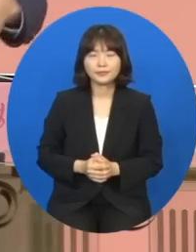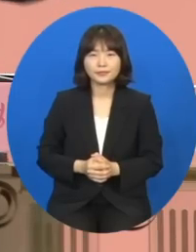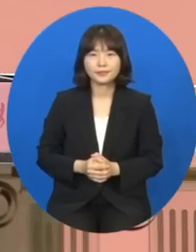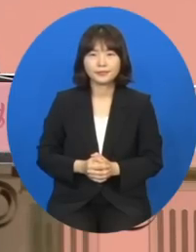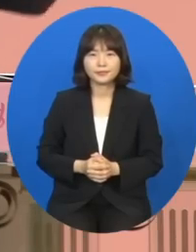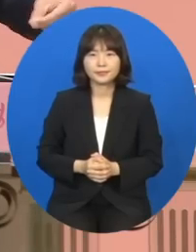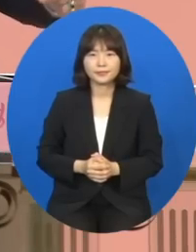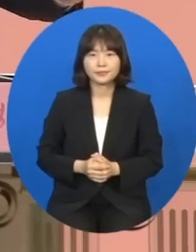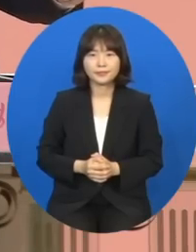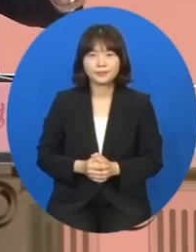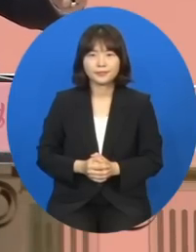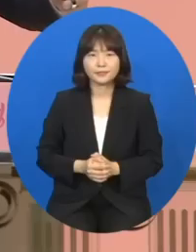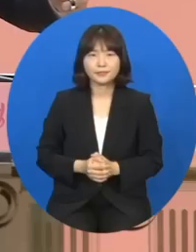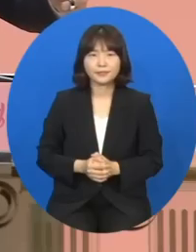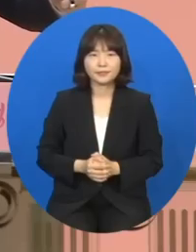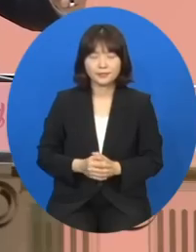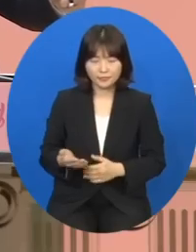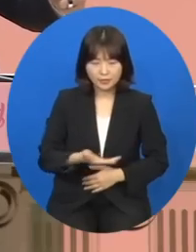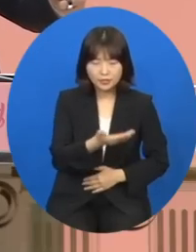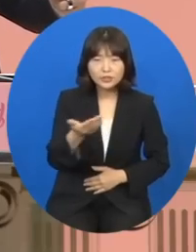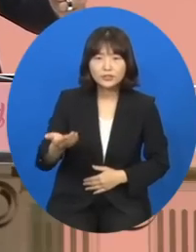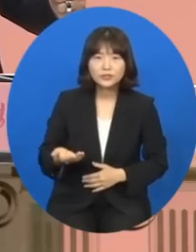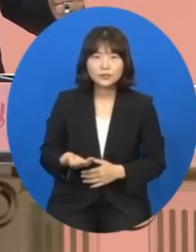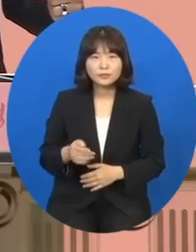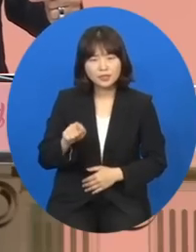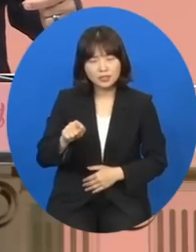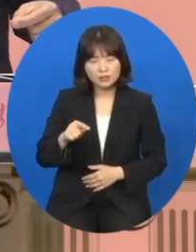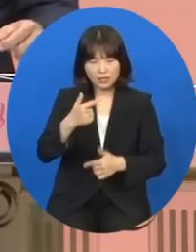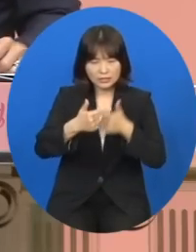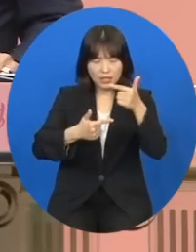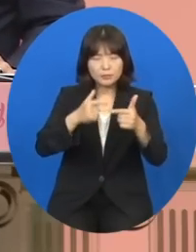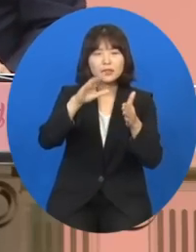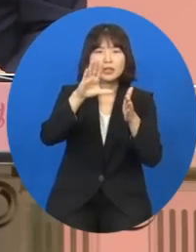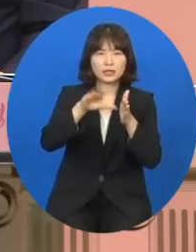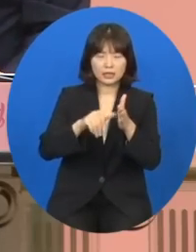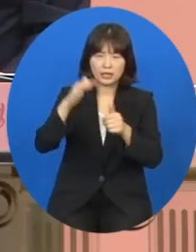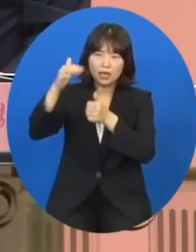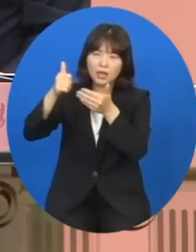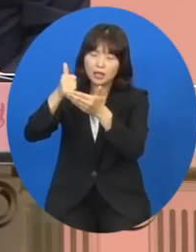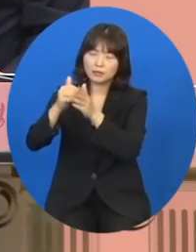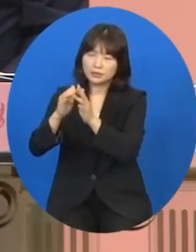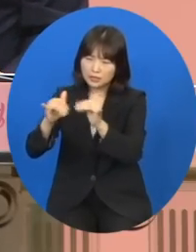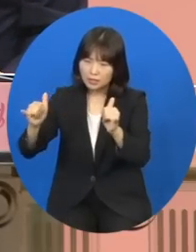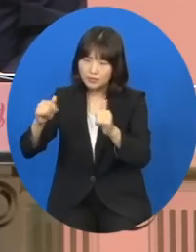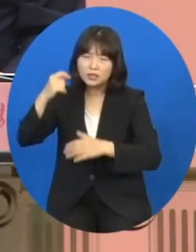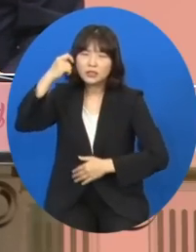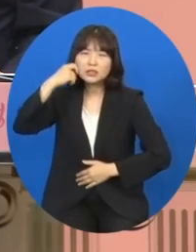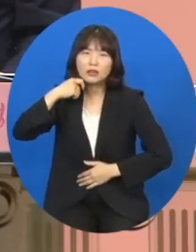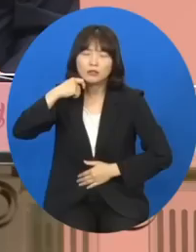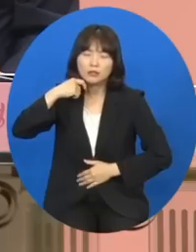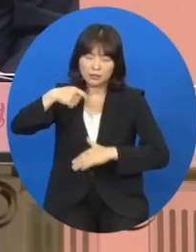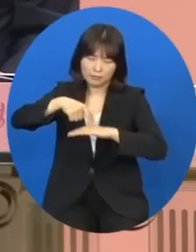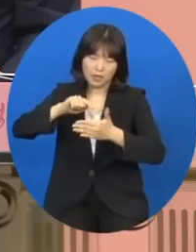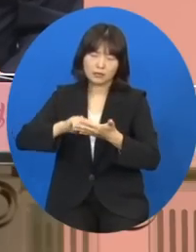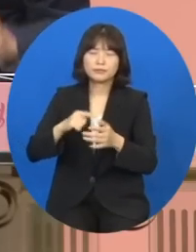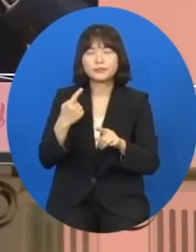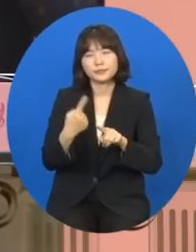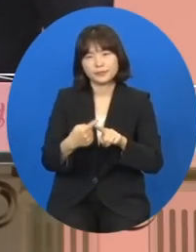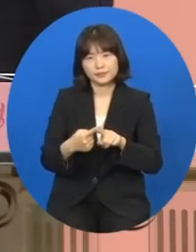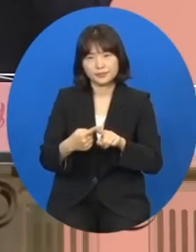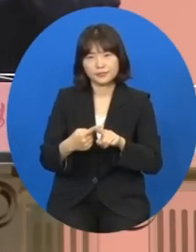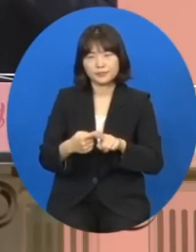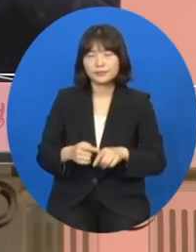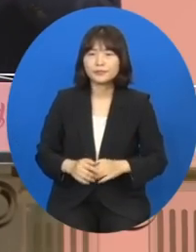end my star m 여러분 이것이 르게 미하시 때에 하나님의 백성들이 느꼈던 큰 심령 입니다